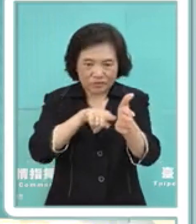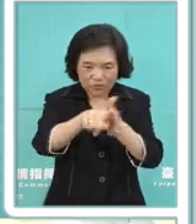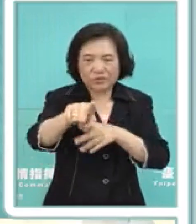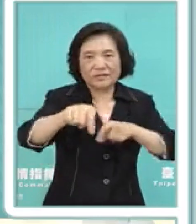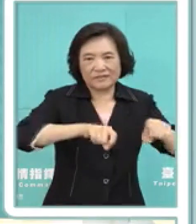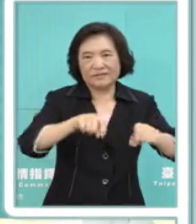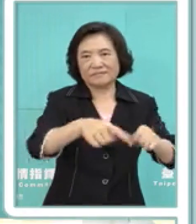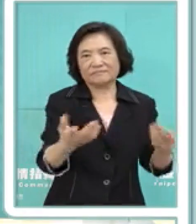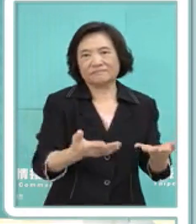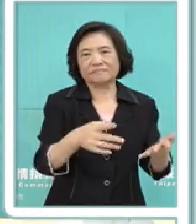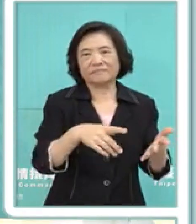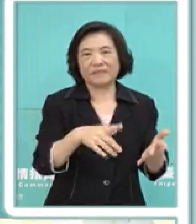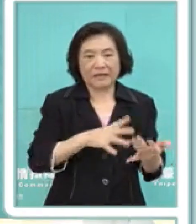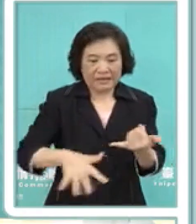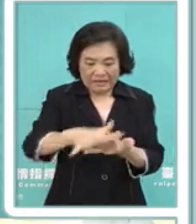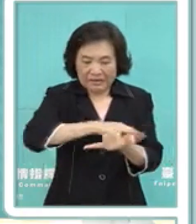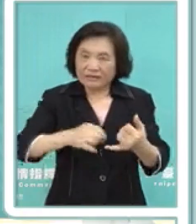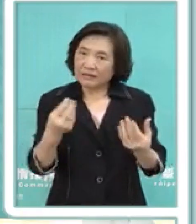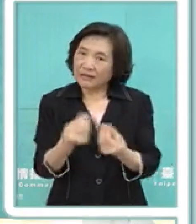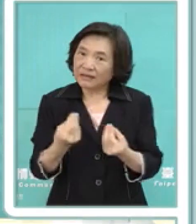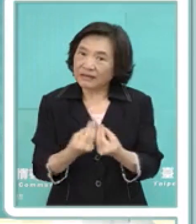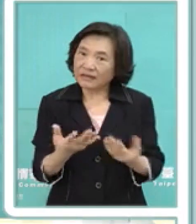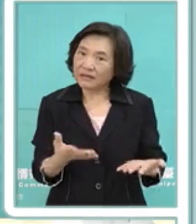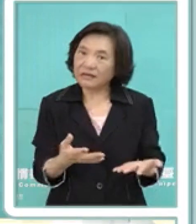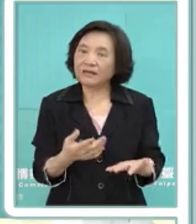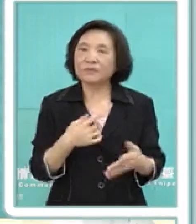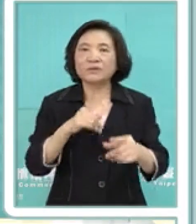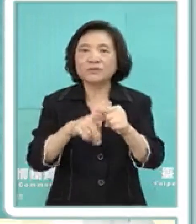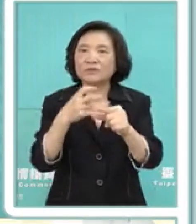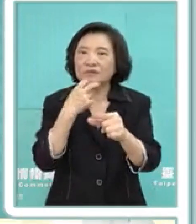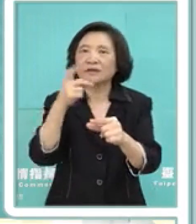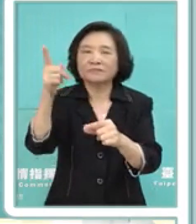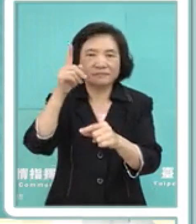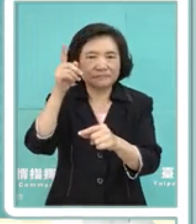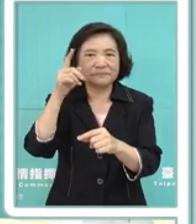些的，但是这个全国要怎么处理这个中央要